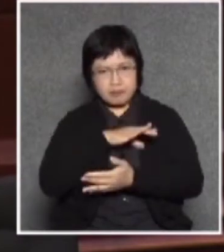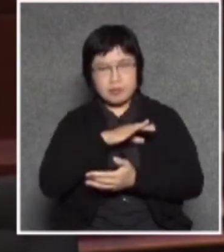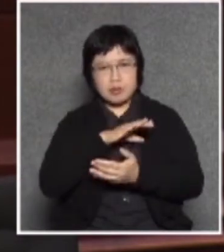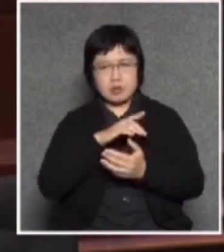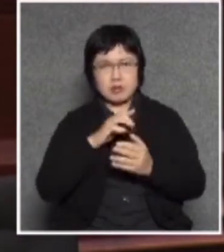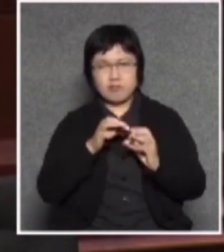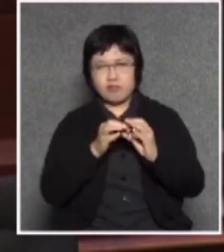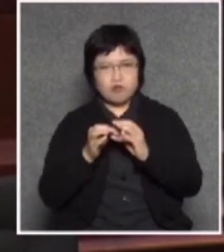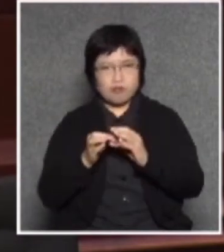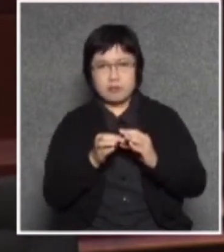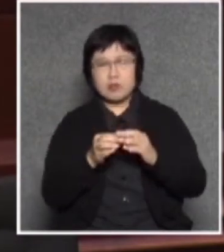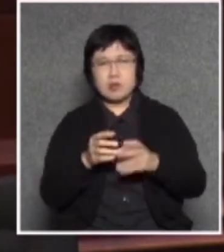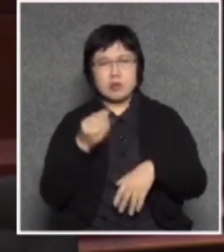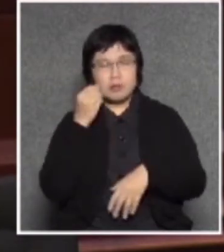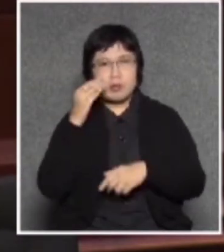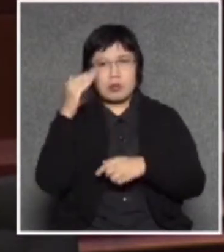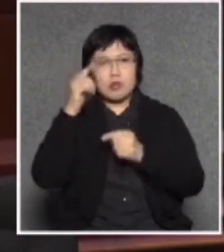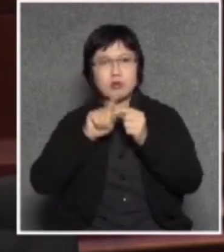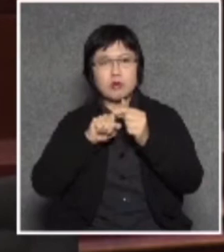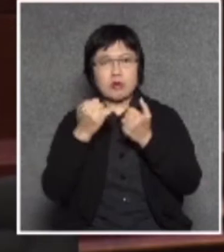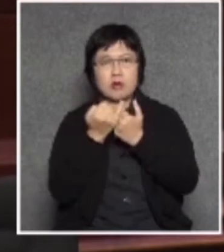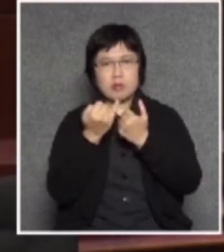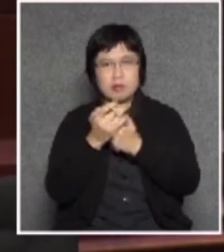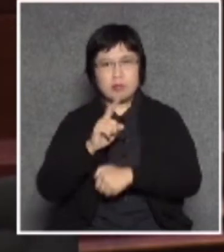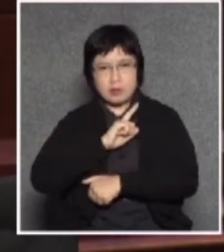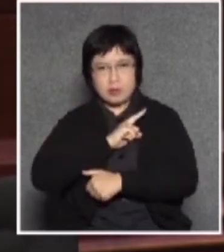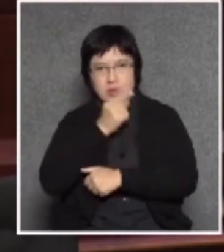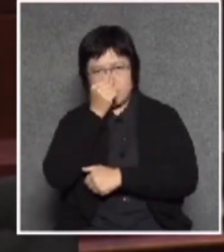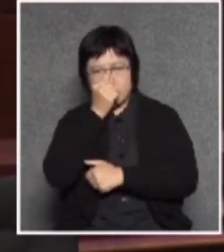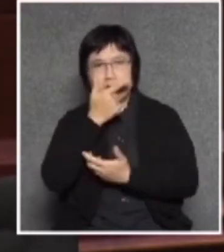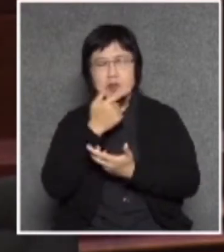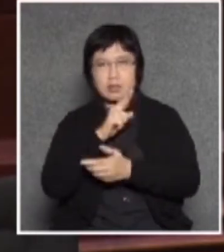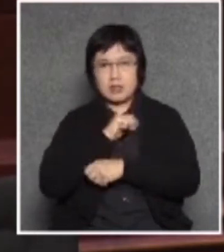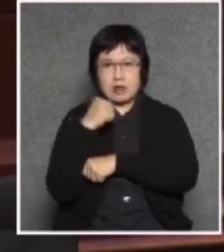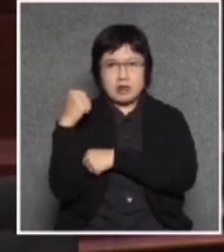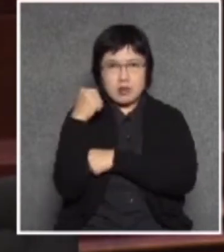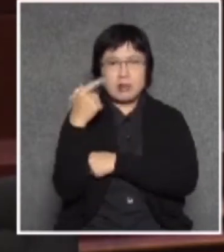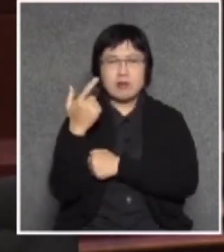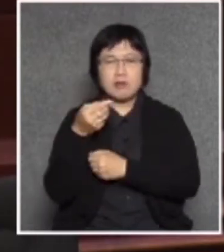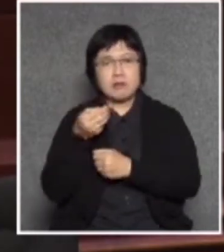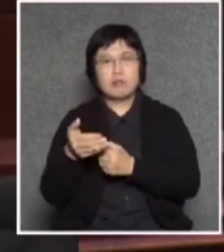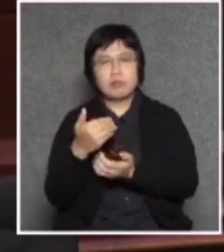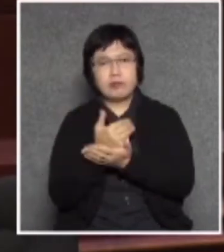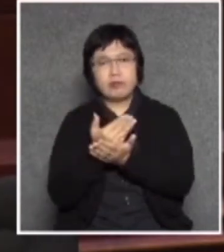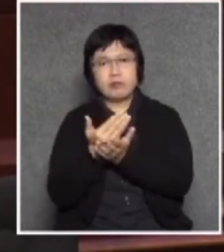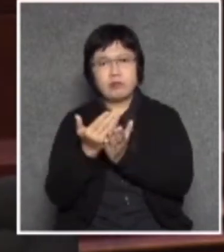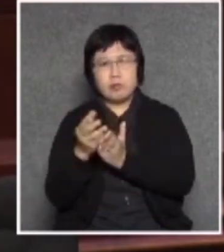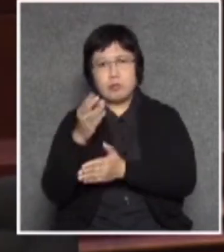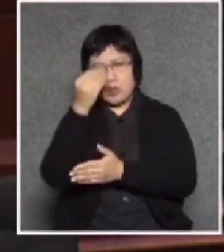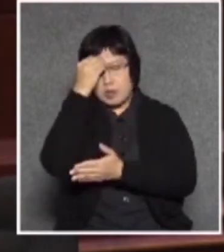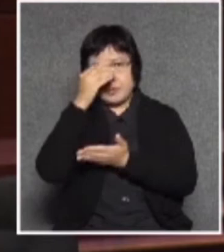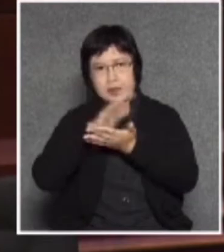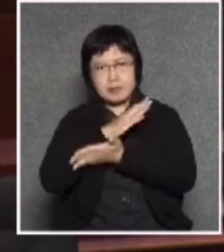成，讓高中的學生能夠根據自己的興趣和能力，是獲得多元化的學習經